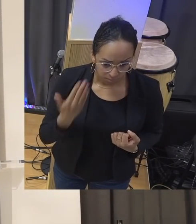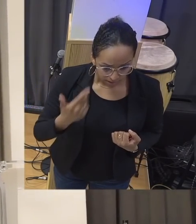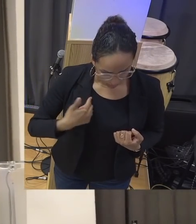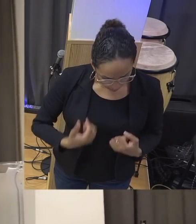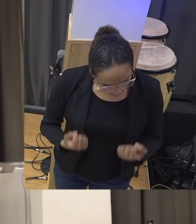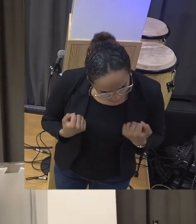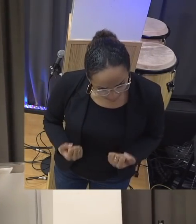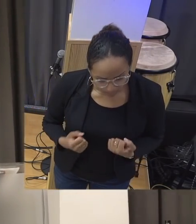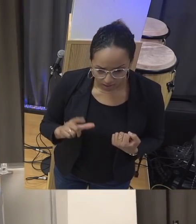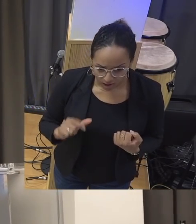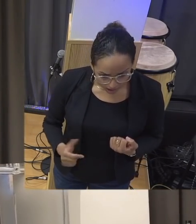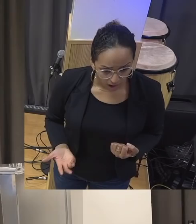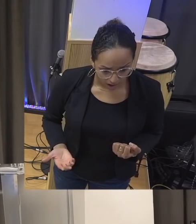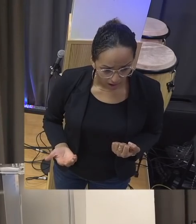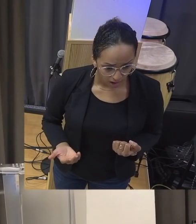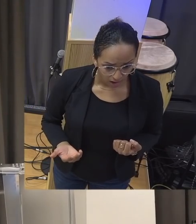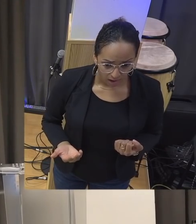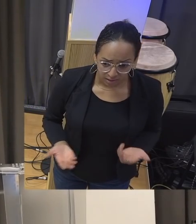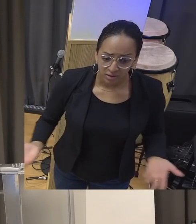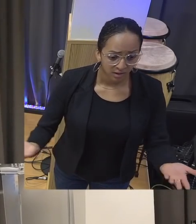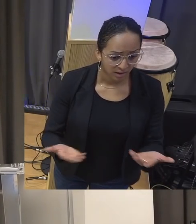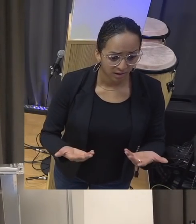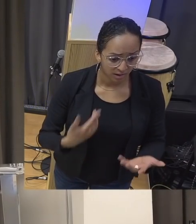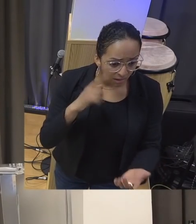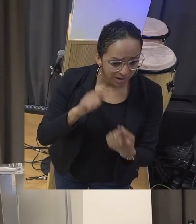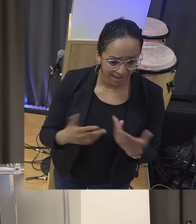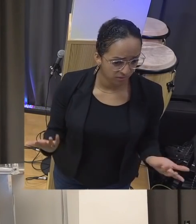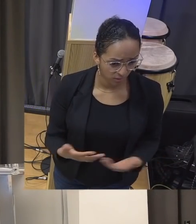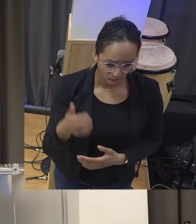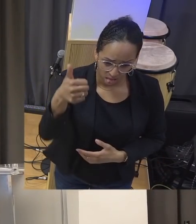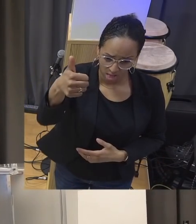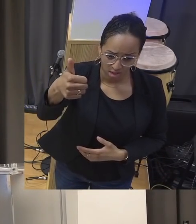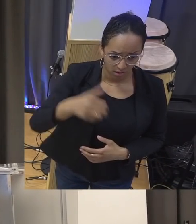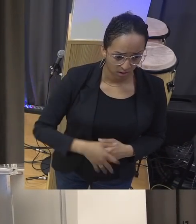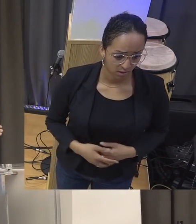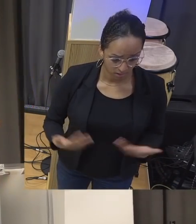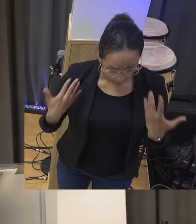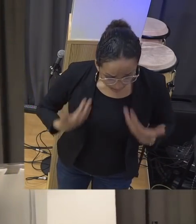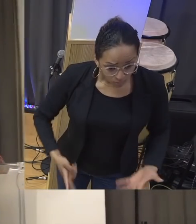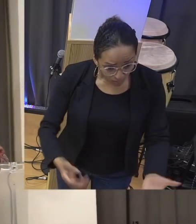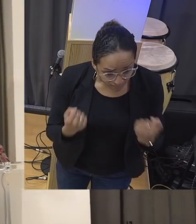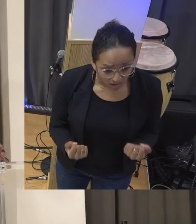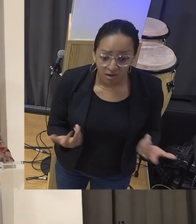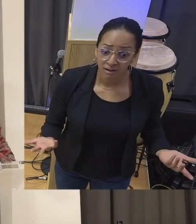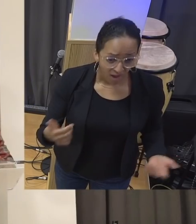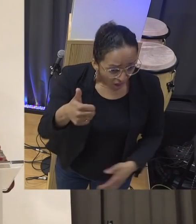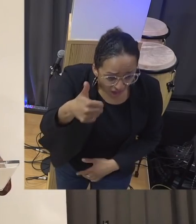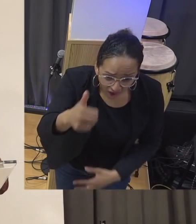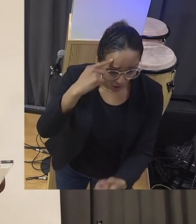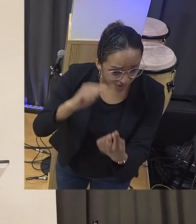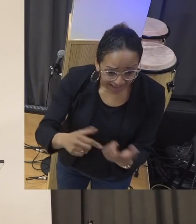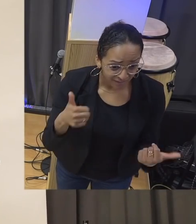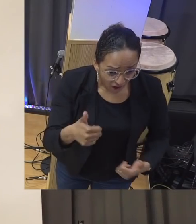je suis rendu plus fort, frères et sœurs, c'est pour un seul objectif, c'est pour une seule raison. Si je suis rendu plus fort, c'est pour une seule raison, c'est